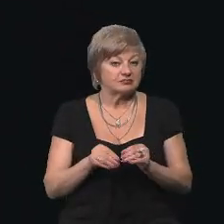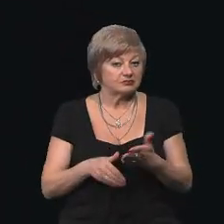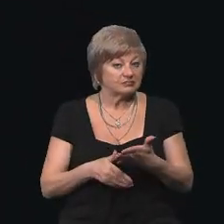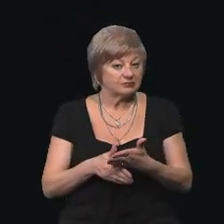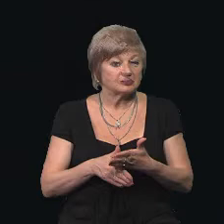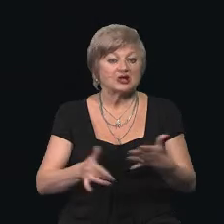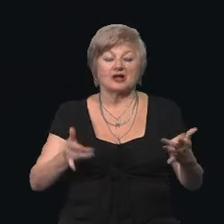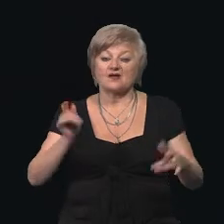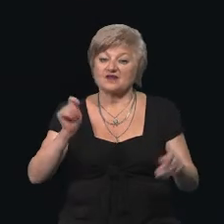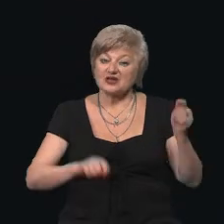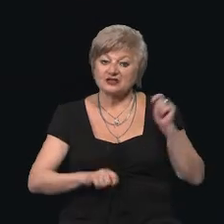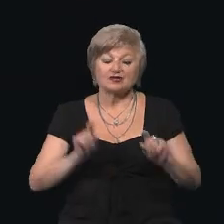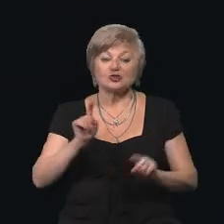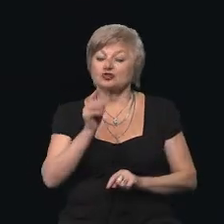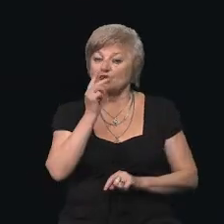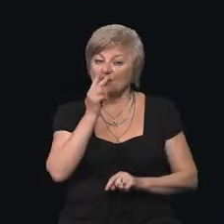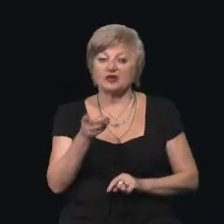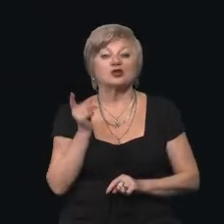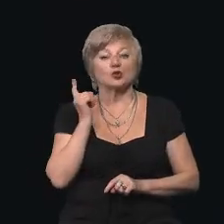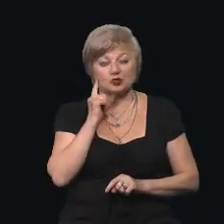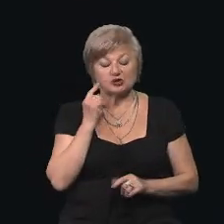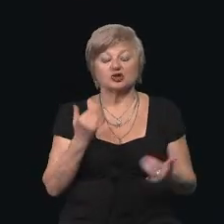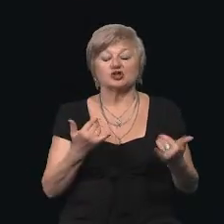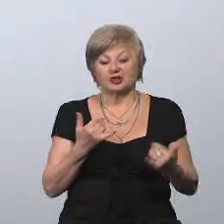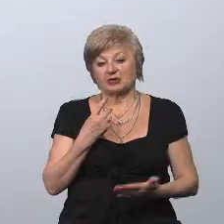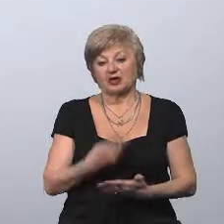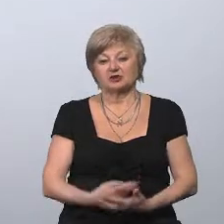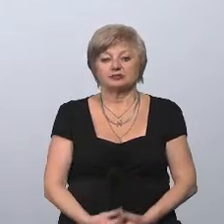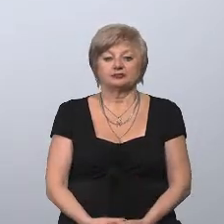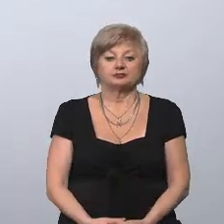нам вдалося там побачити і почути, розкажемо просто зараз.